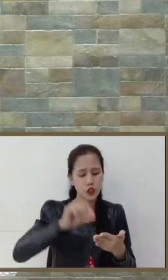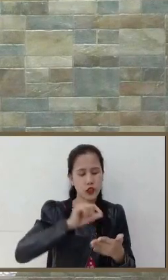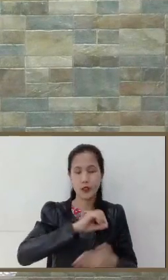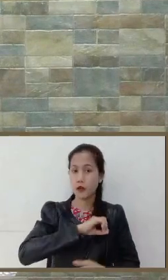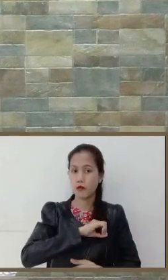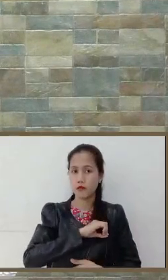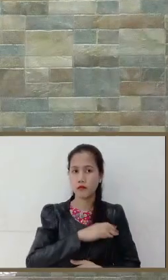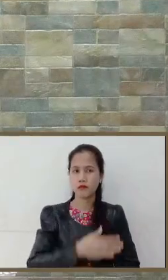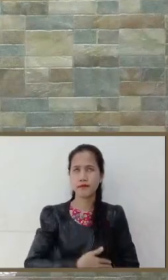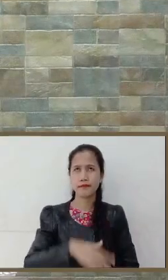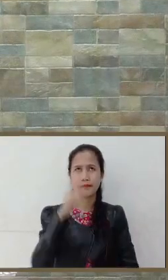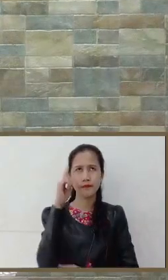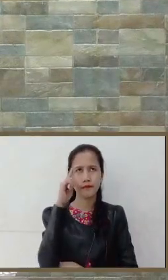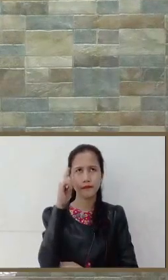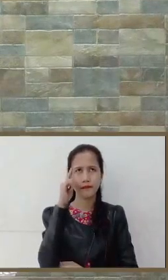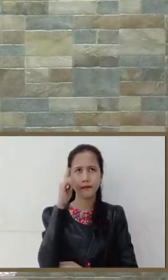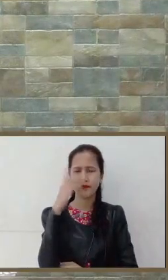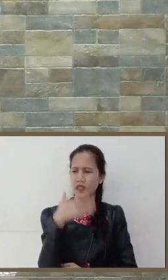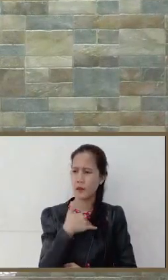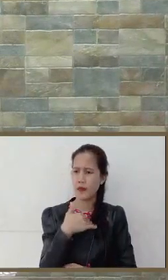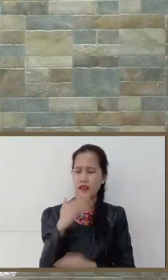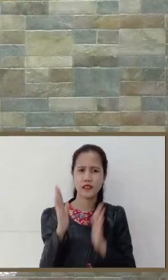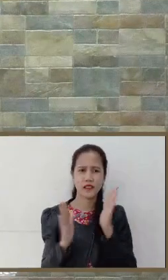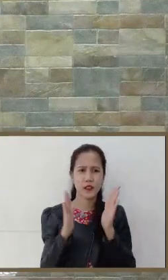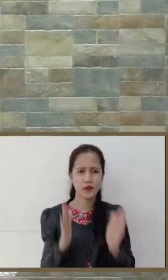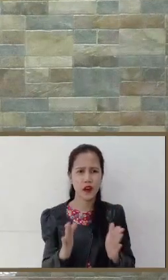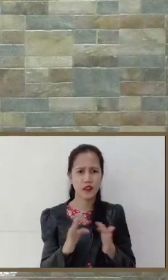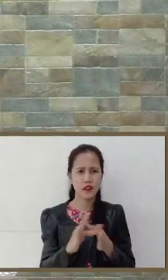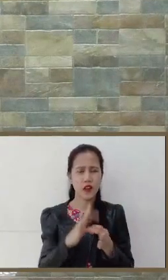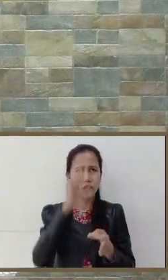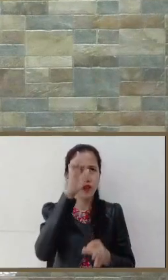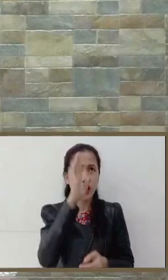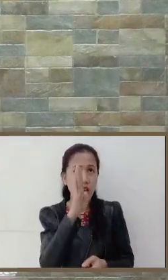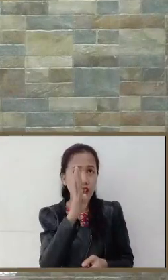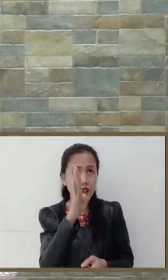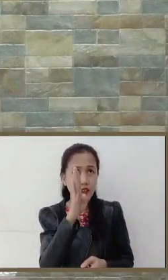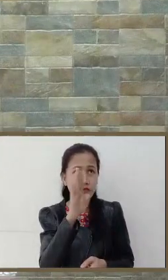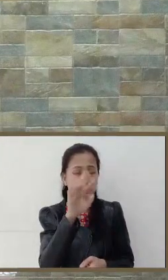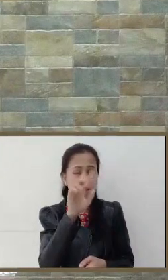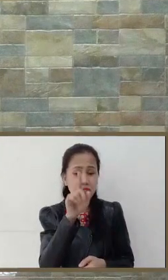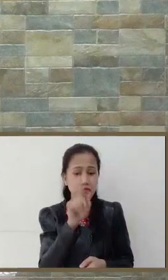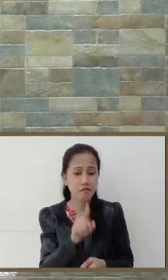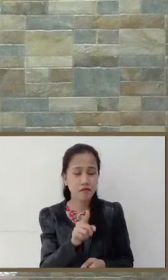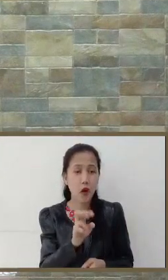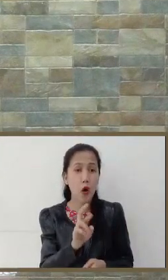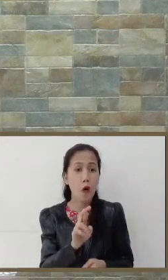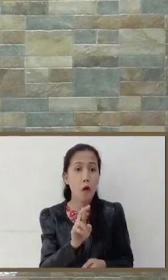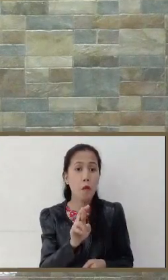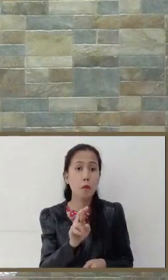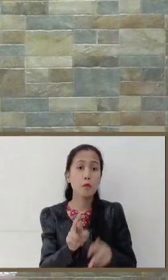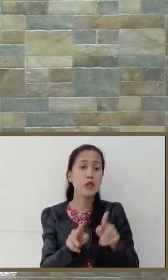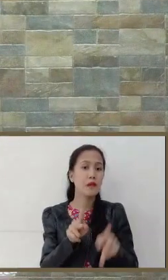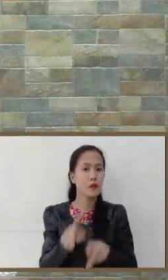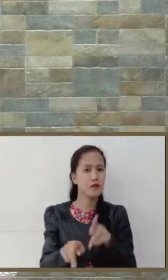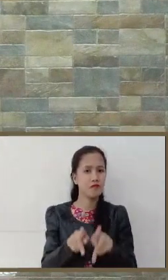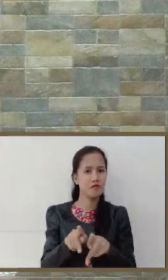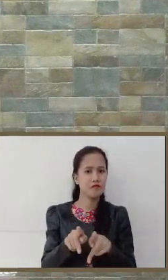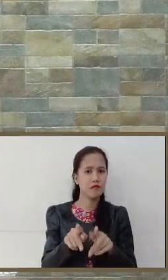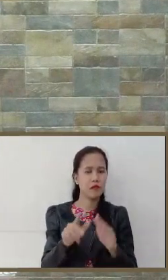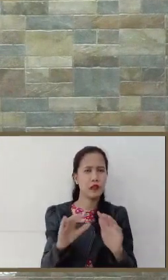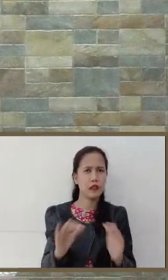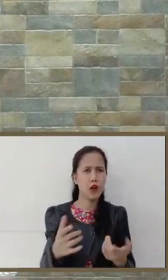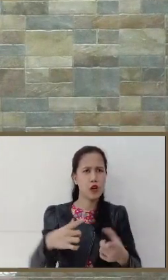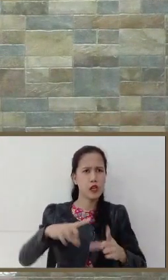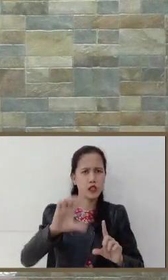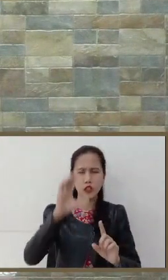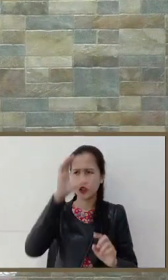a servant of God or men? Ako ba ay servant talaga ng Diyos or servant ako ng tao? Ngayon po, i-check po natin